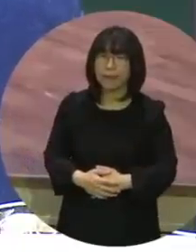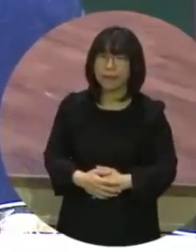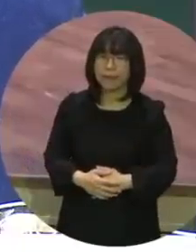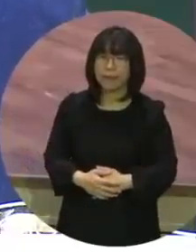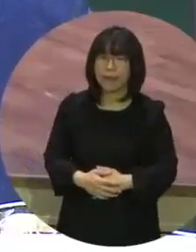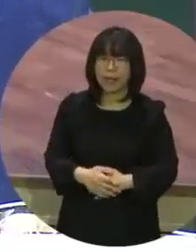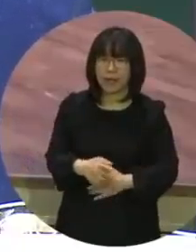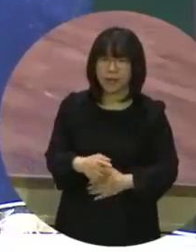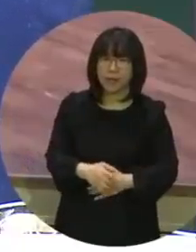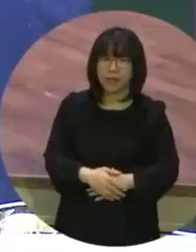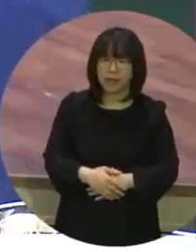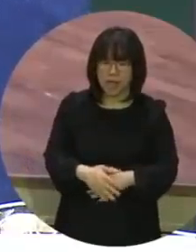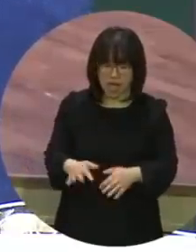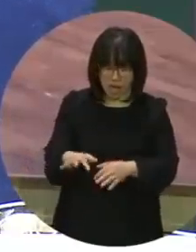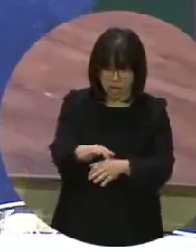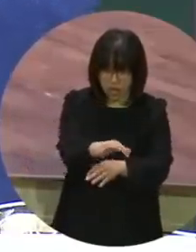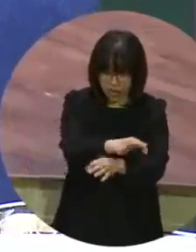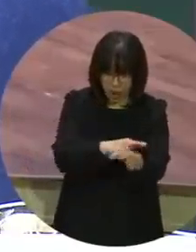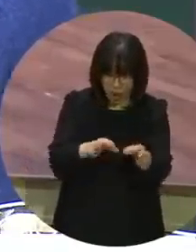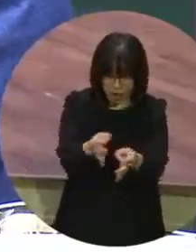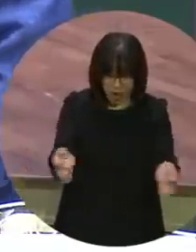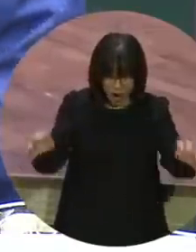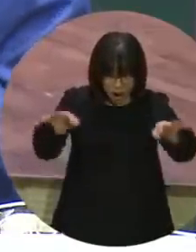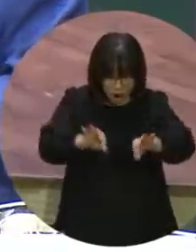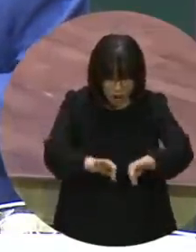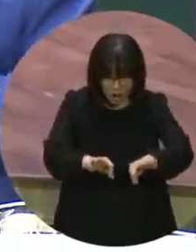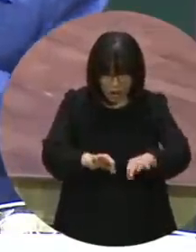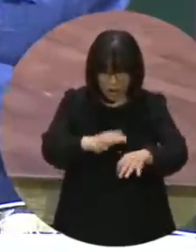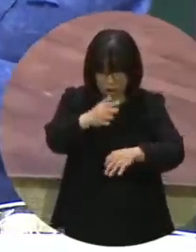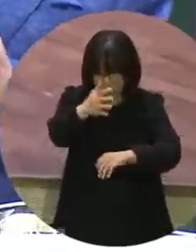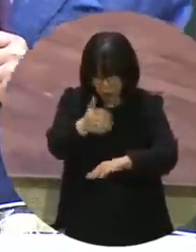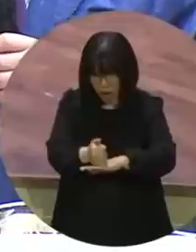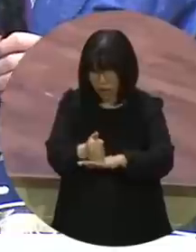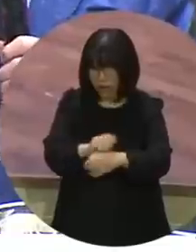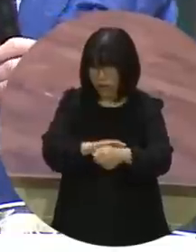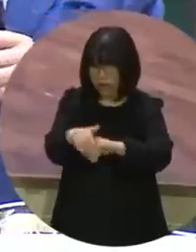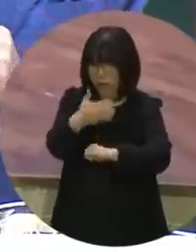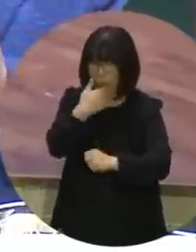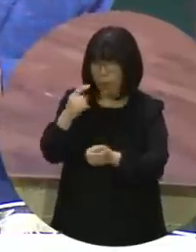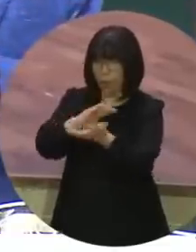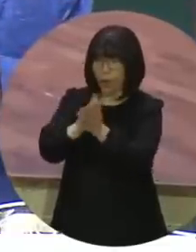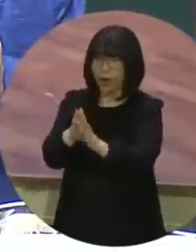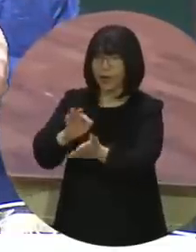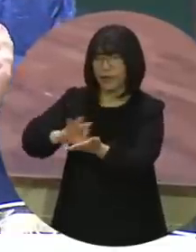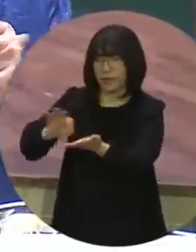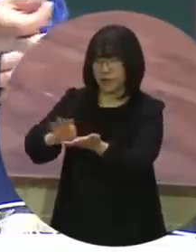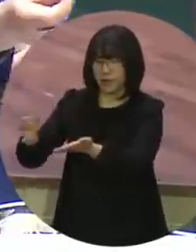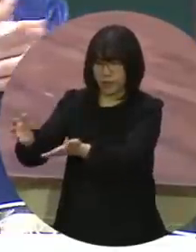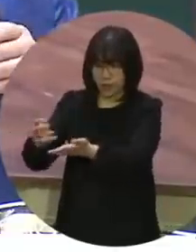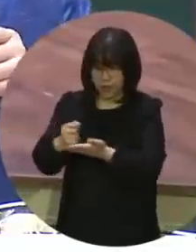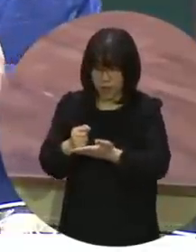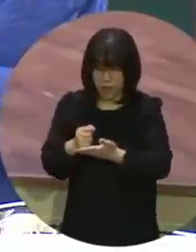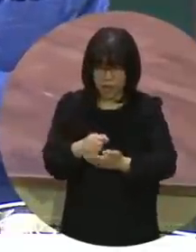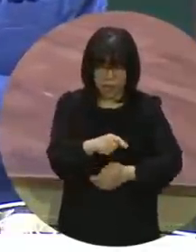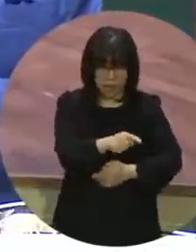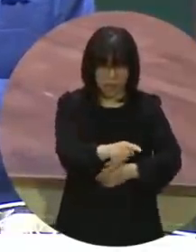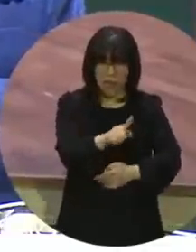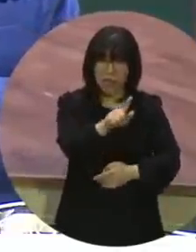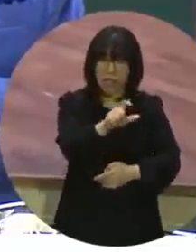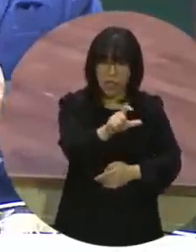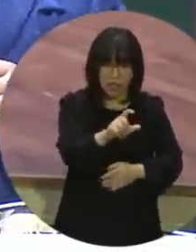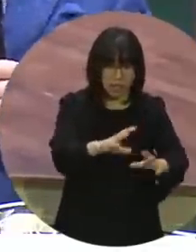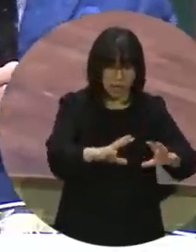뭐요? 세복하는데 2, 3절 나라 사는데 쓰임 받은 거예요, 이게. 이분들 시 어떻게 초대교회 어떻게 부흥됩니까?